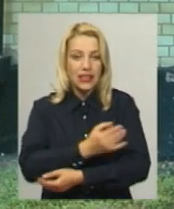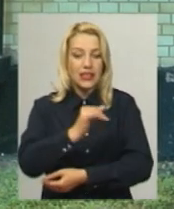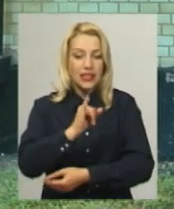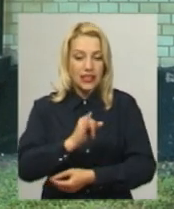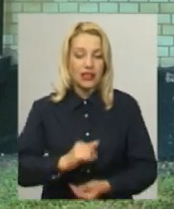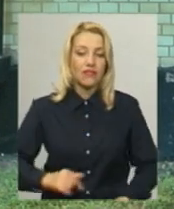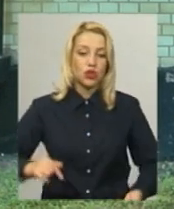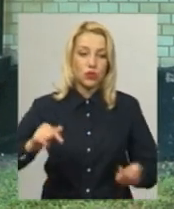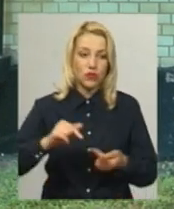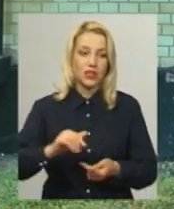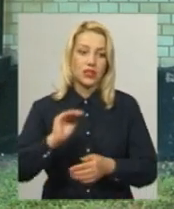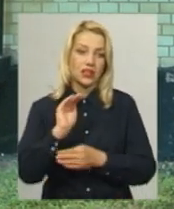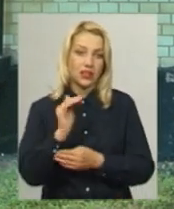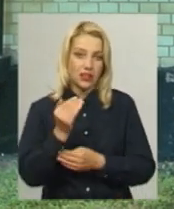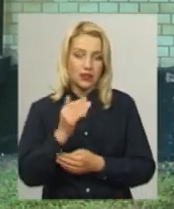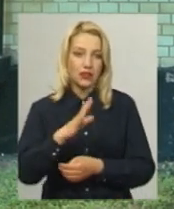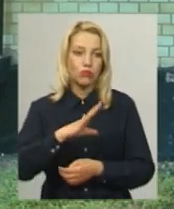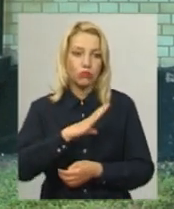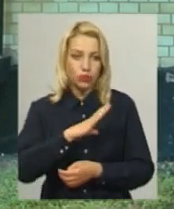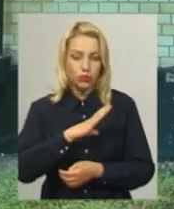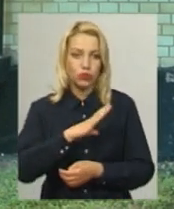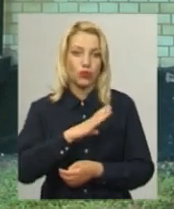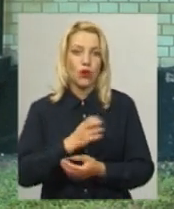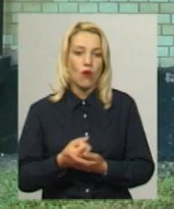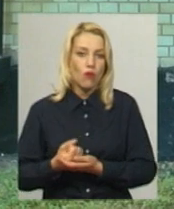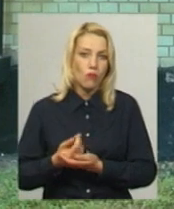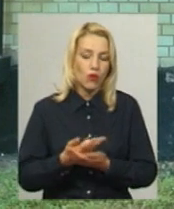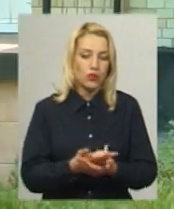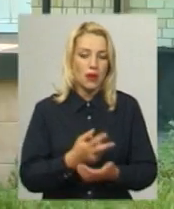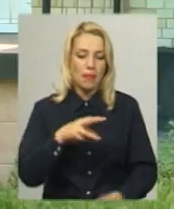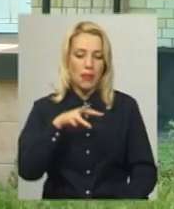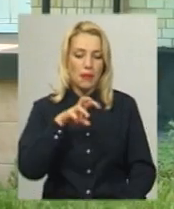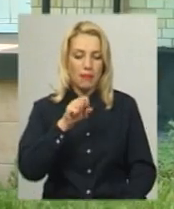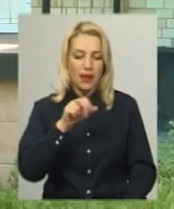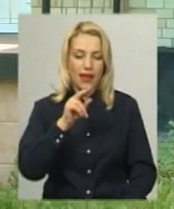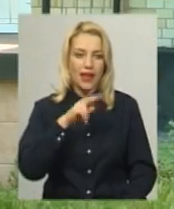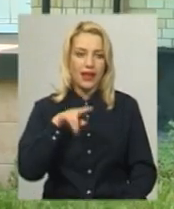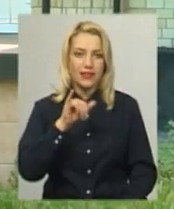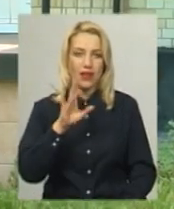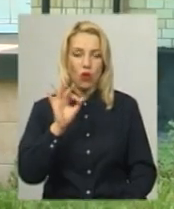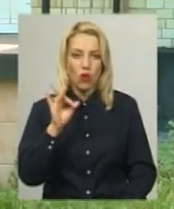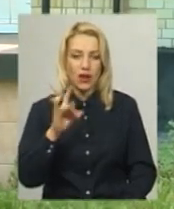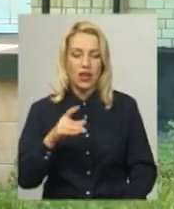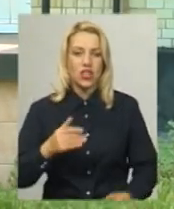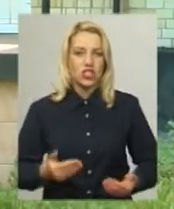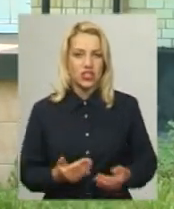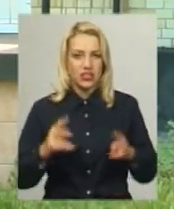дитяти було положено в медікорт дитя. Дуже здивовані і